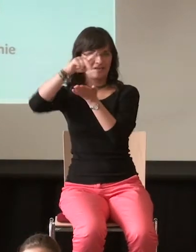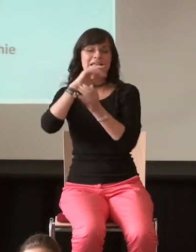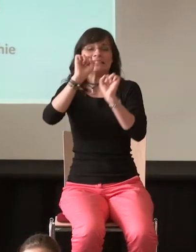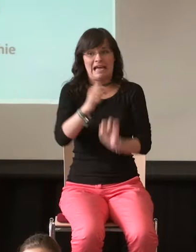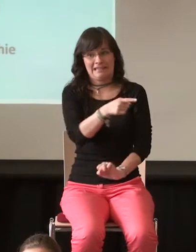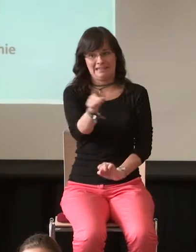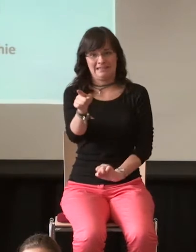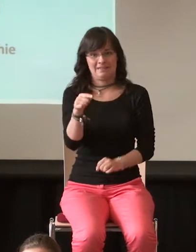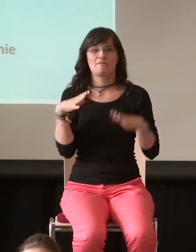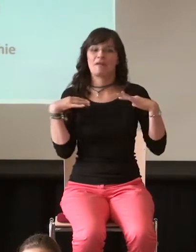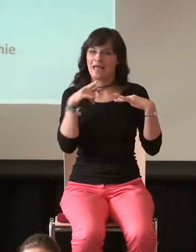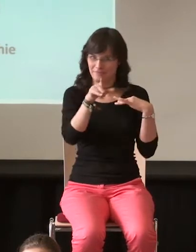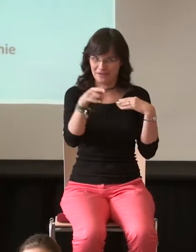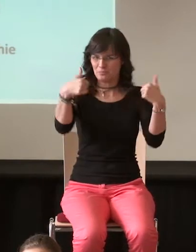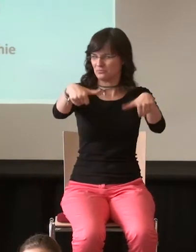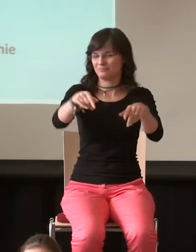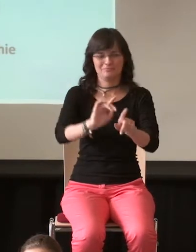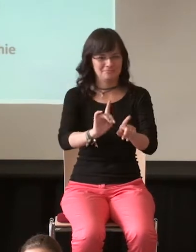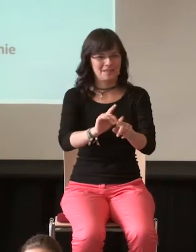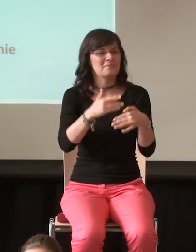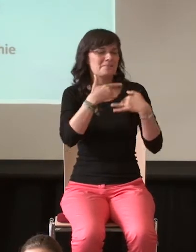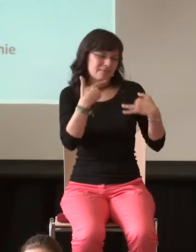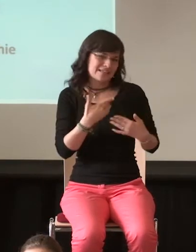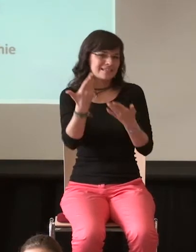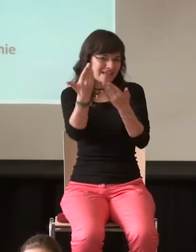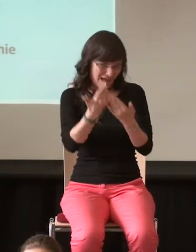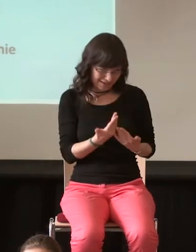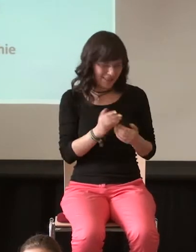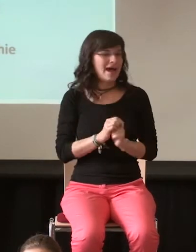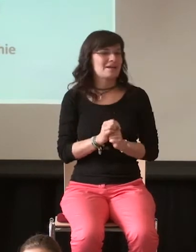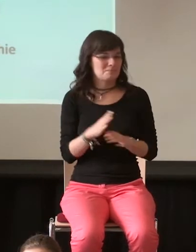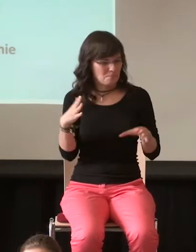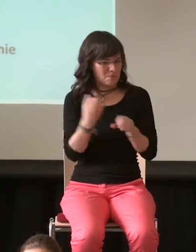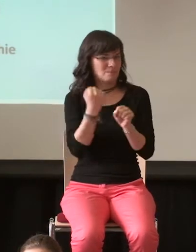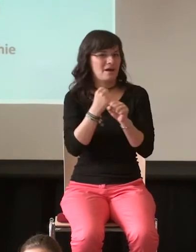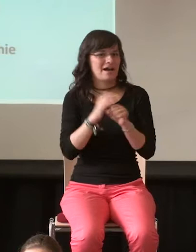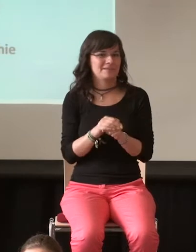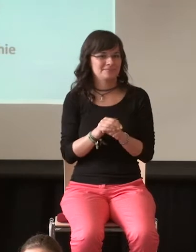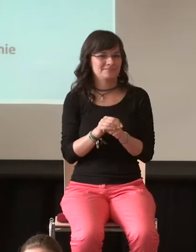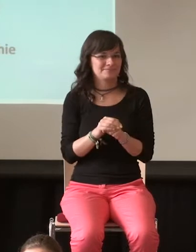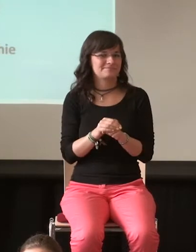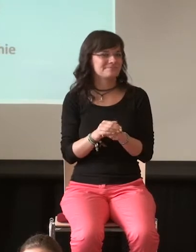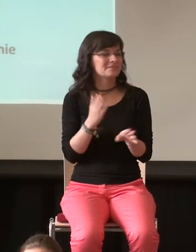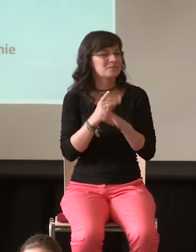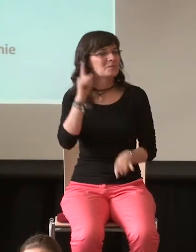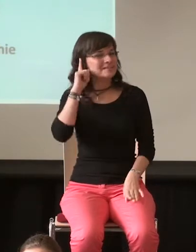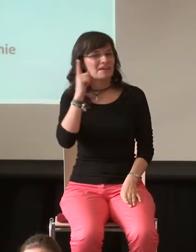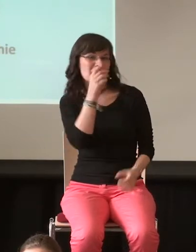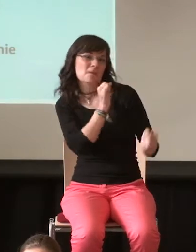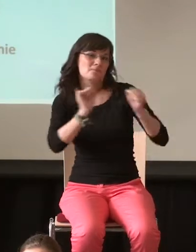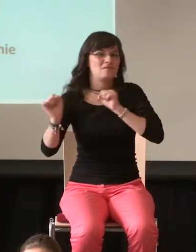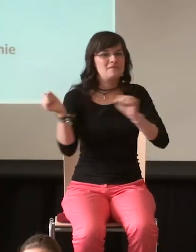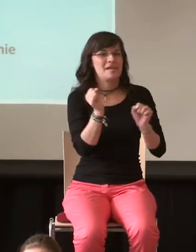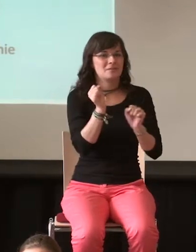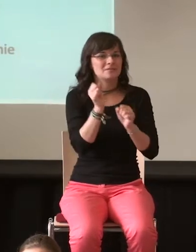und wer mag. Aber ich lade Sie herzlich ein. Frau Dr. Müller sagte ja schon zu Beginn, sich regen bringt Segen. Und das